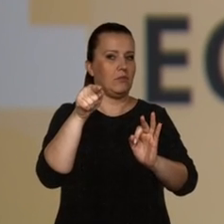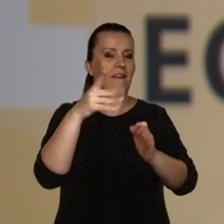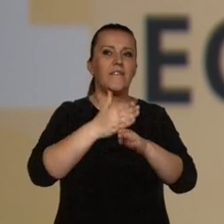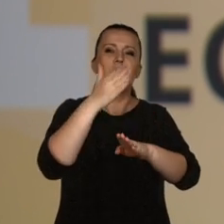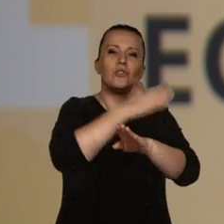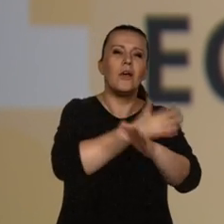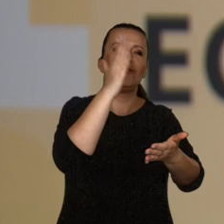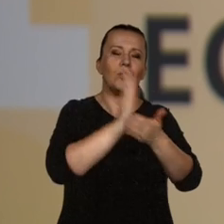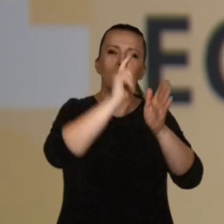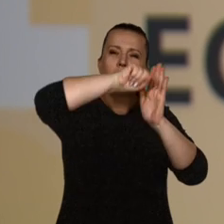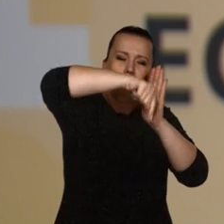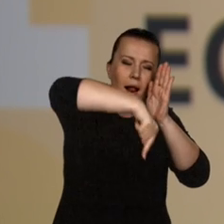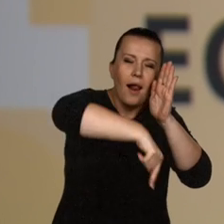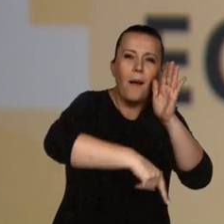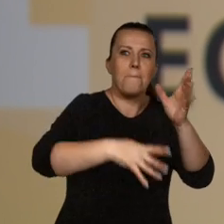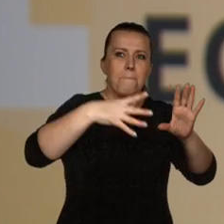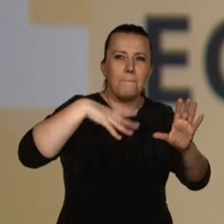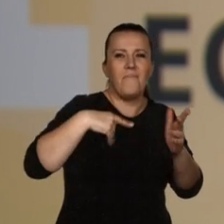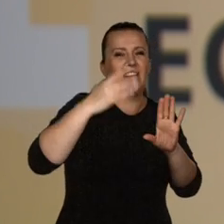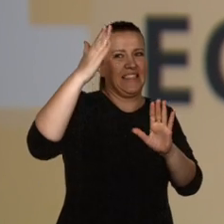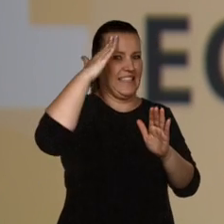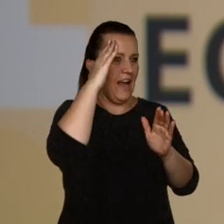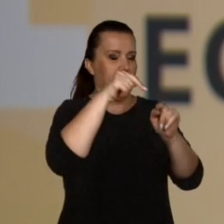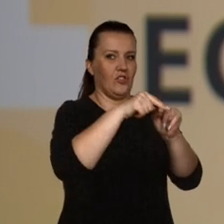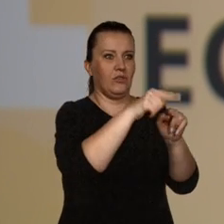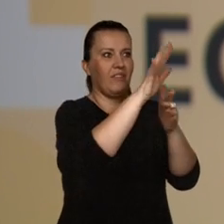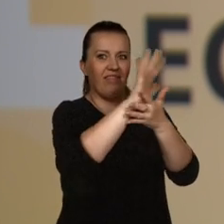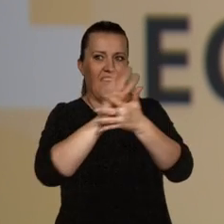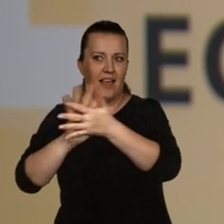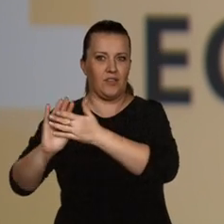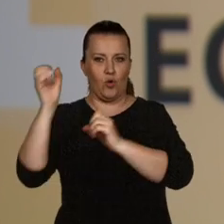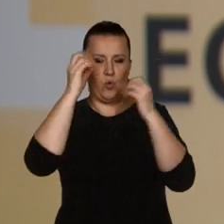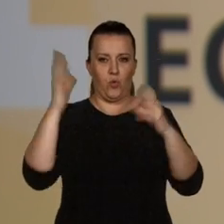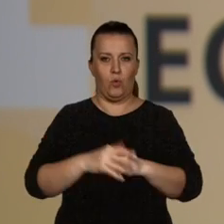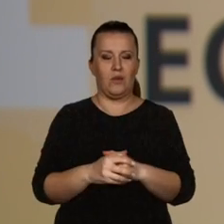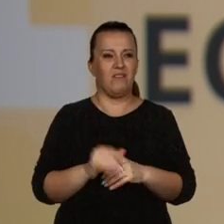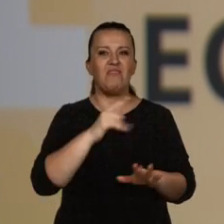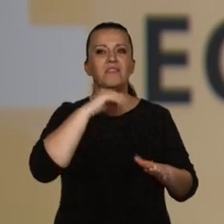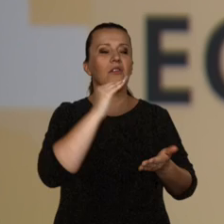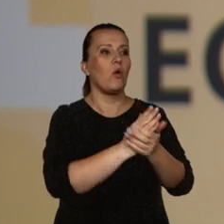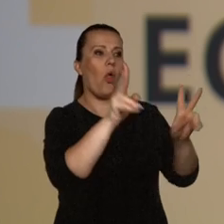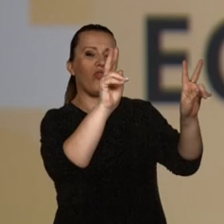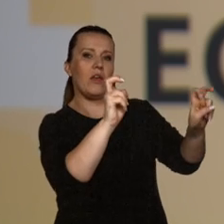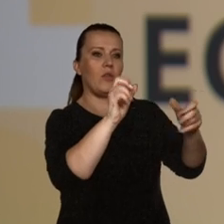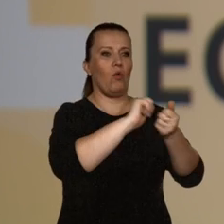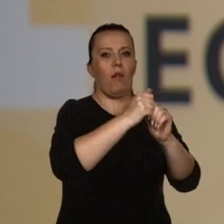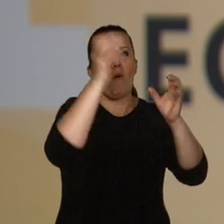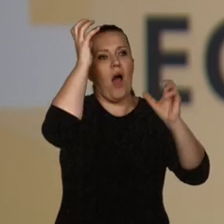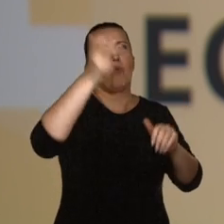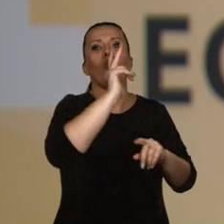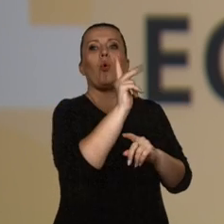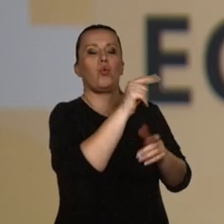których doświadczył, z którymi się zapoznał w sposób dogłębny. To nie może być tylko znajomość tytułu,